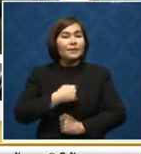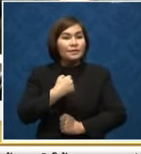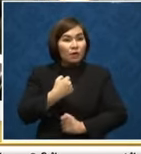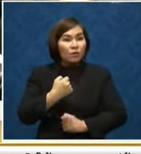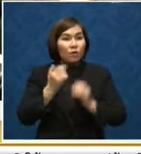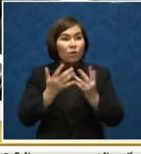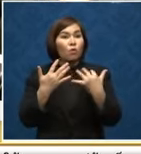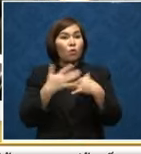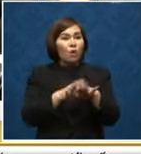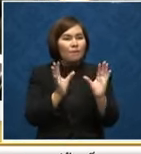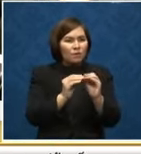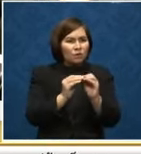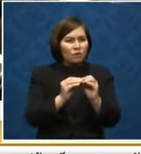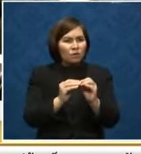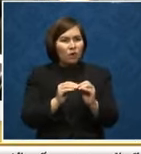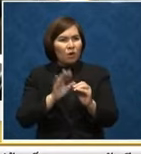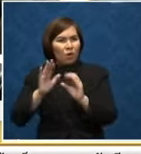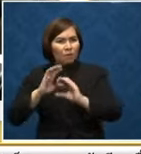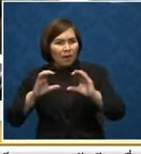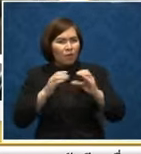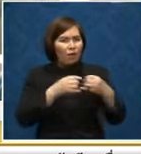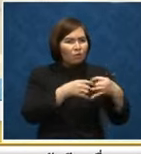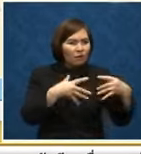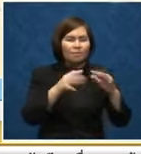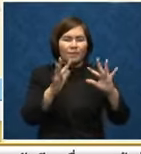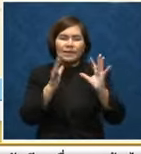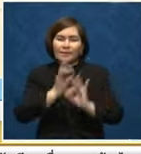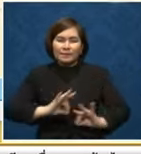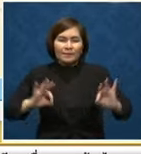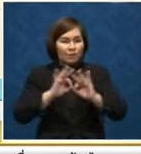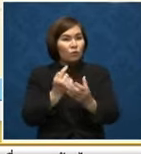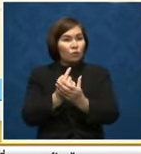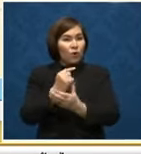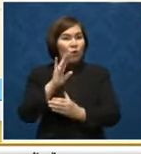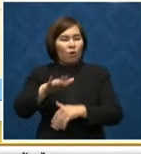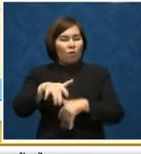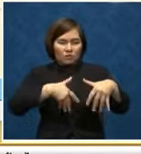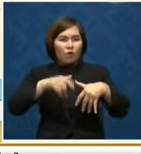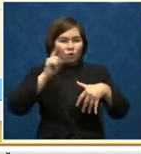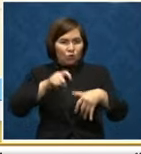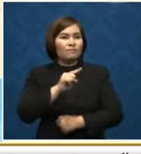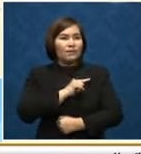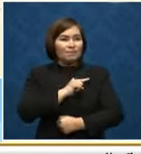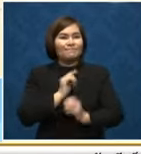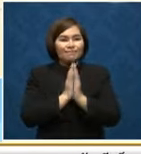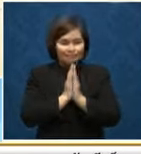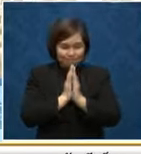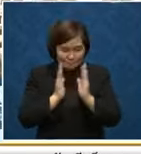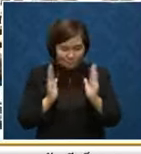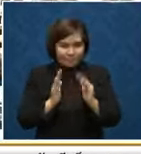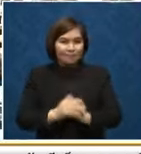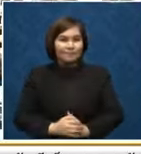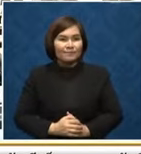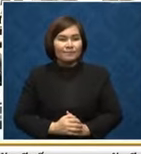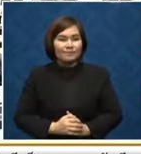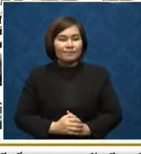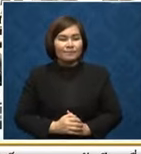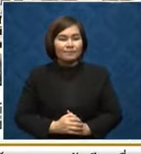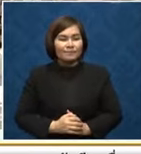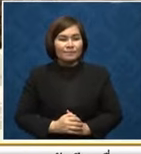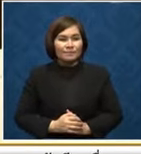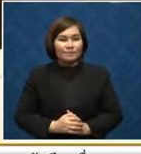ใช่ของฝ่ายใดฝ่ายหนึ่งแต่องค์ประชุมเป็นเรื่องของตัวแทนประชาชนทุกคนขอบคุณครับ ครับขอบคุ